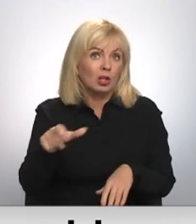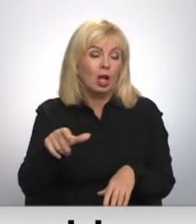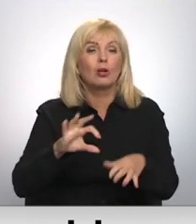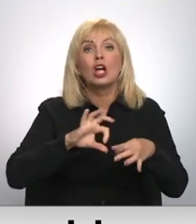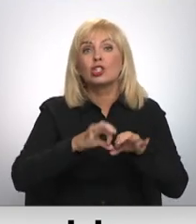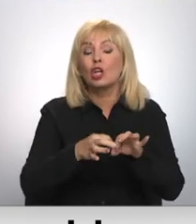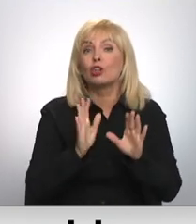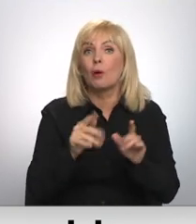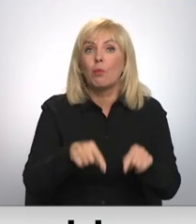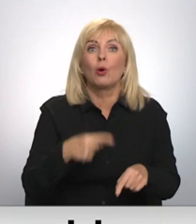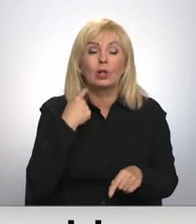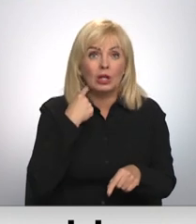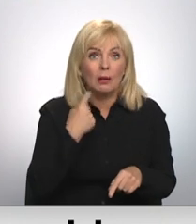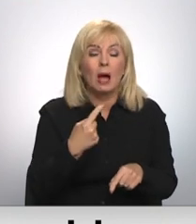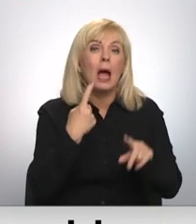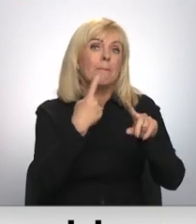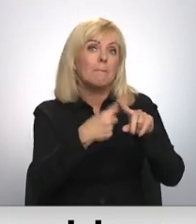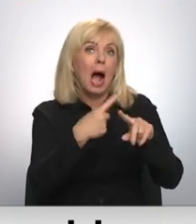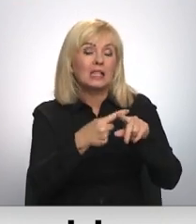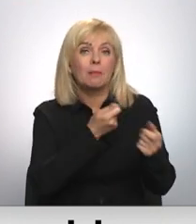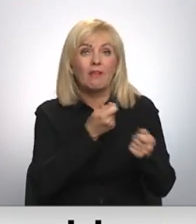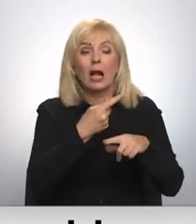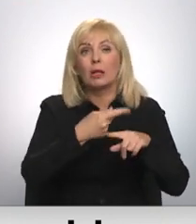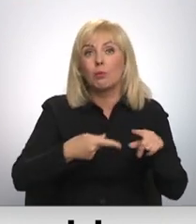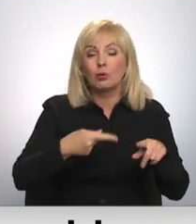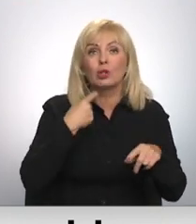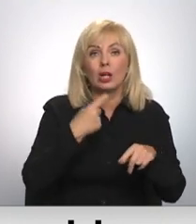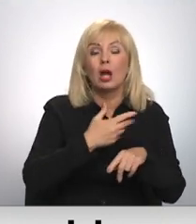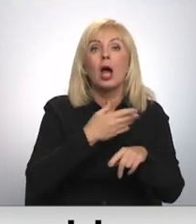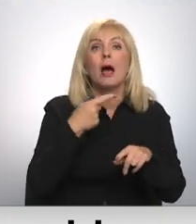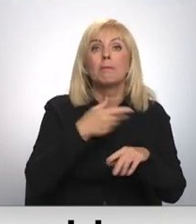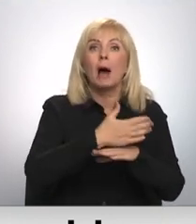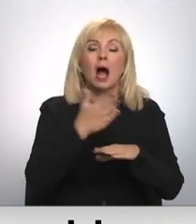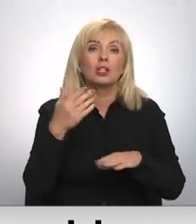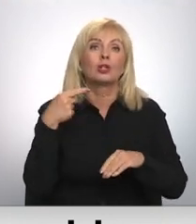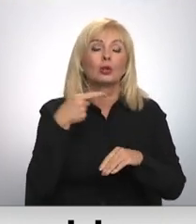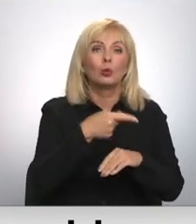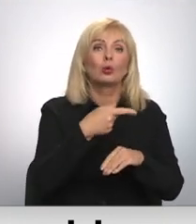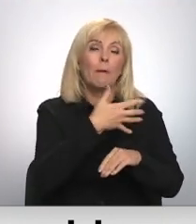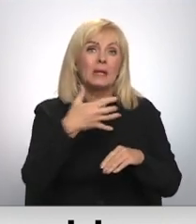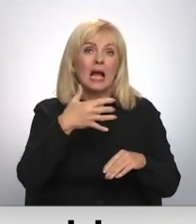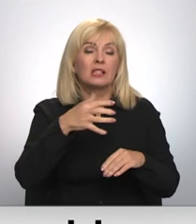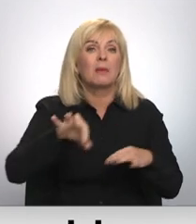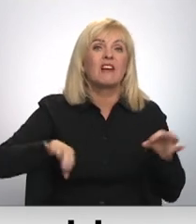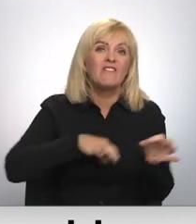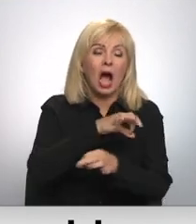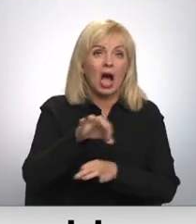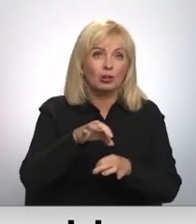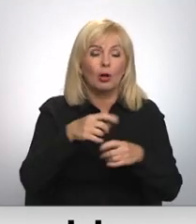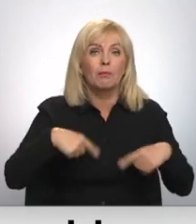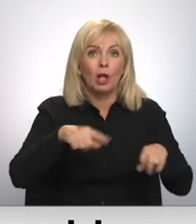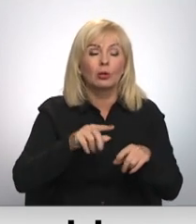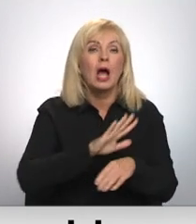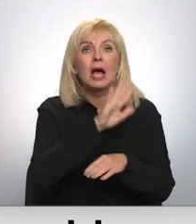arī Rīgā. Pēc maksima aplēsēm puse Rīgas veikala pārsniedz 1500 kvadrātmetru platību. Mūsu veikalos ikdien ienāk